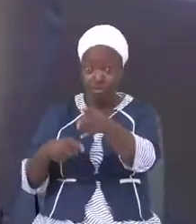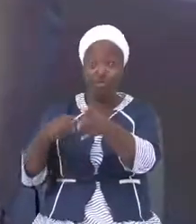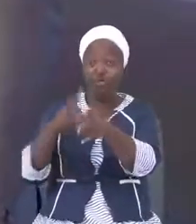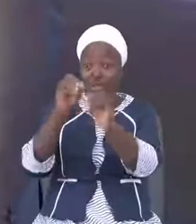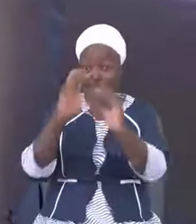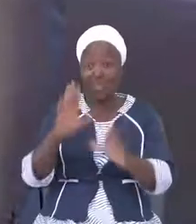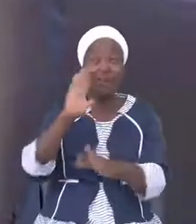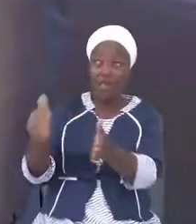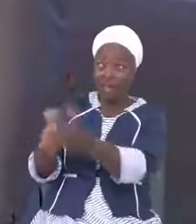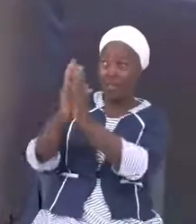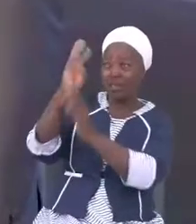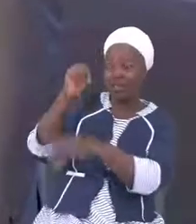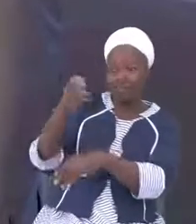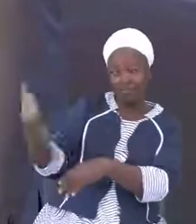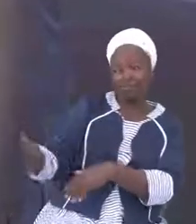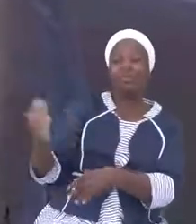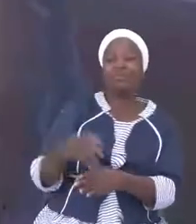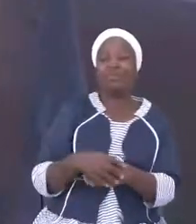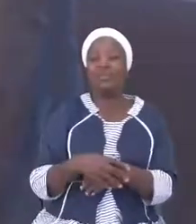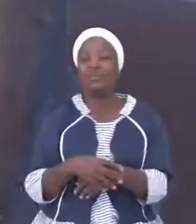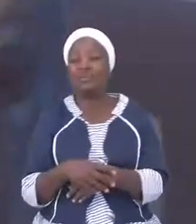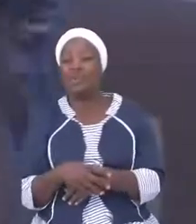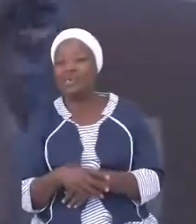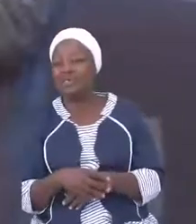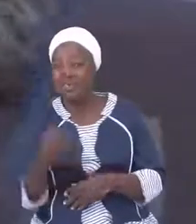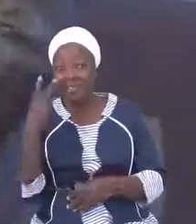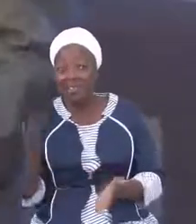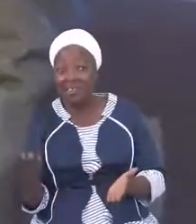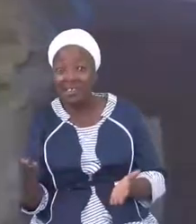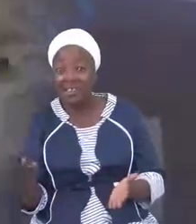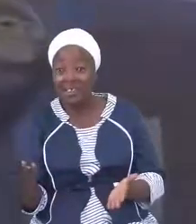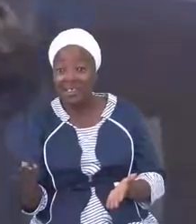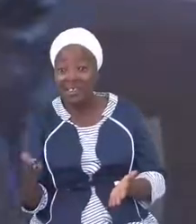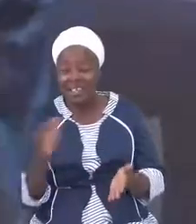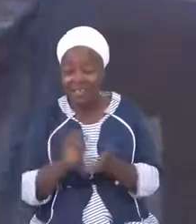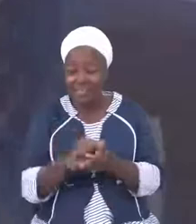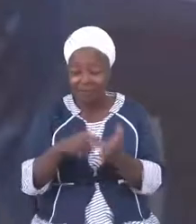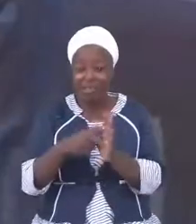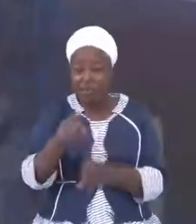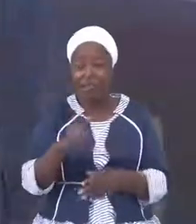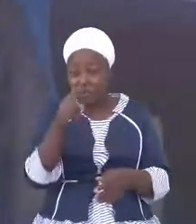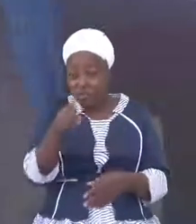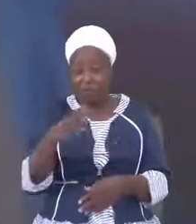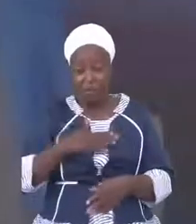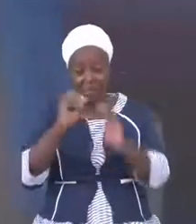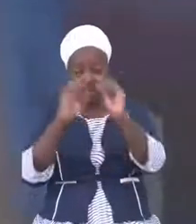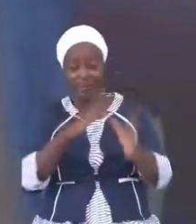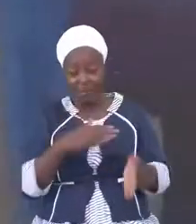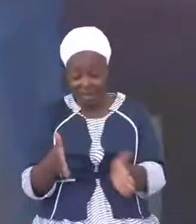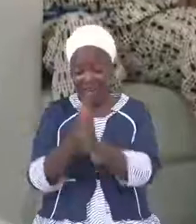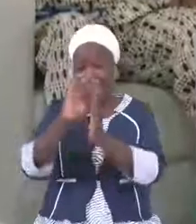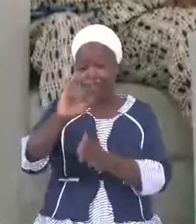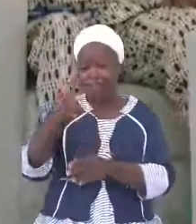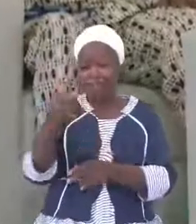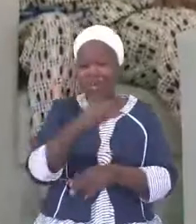dit que toi, tu vas lui poser la question à l'autre bord. Et cela a fermé la gueule